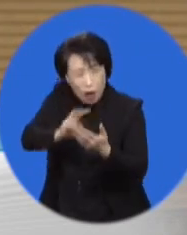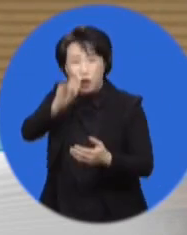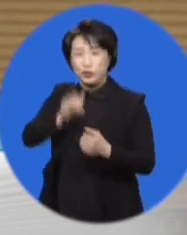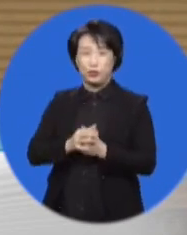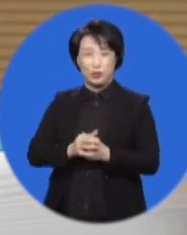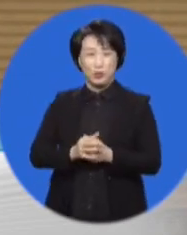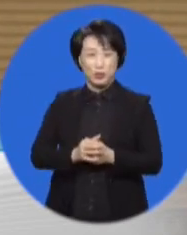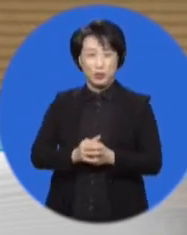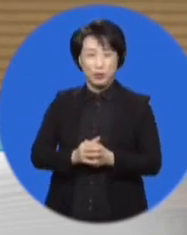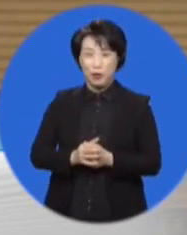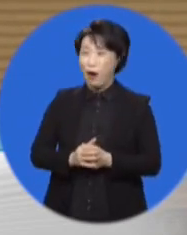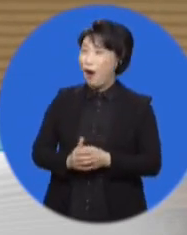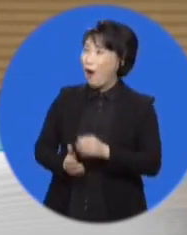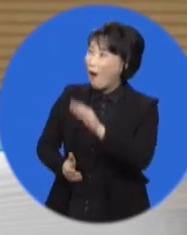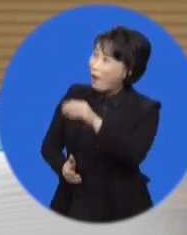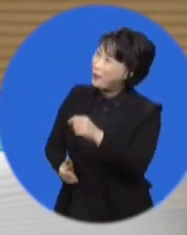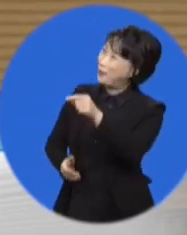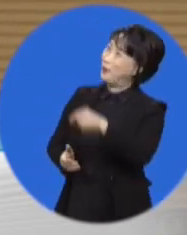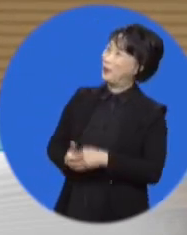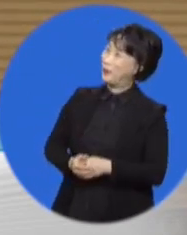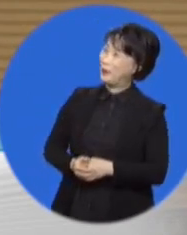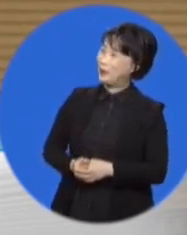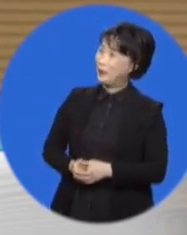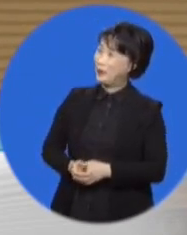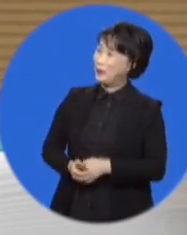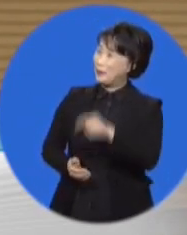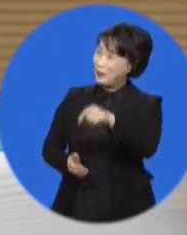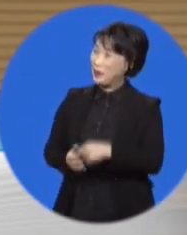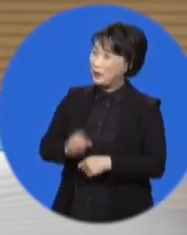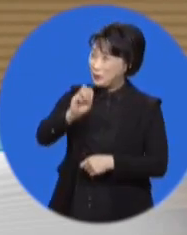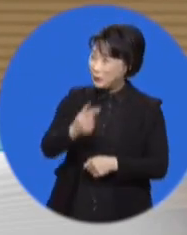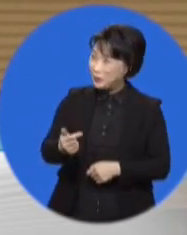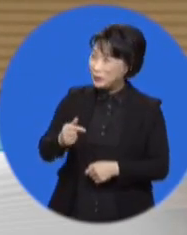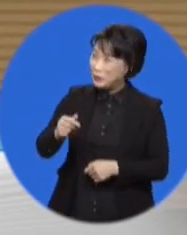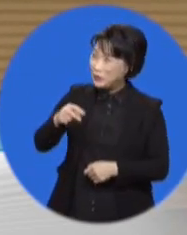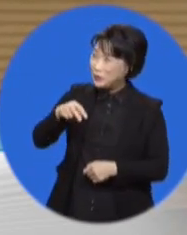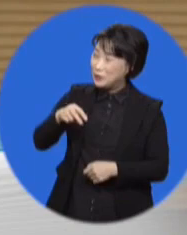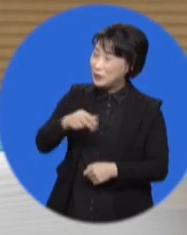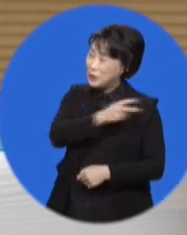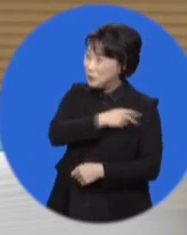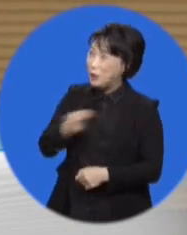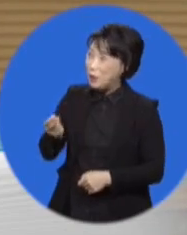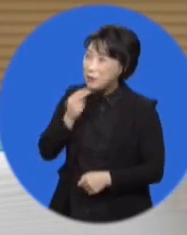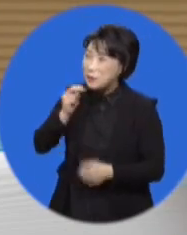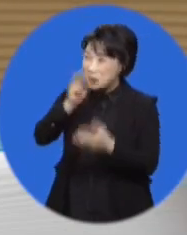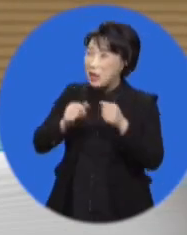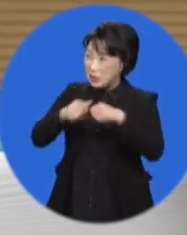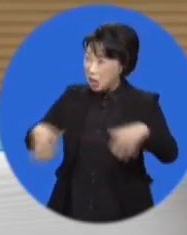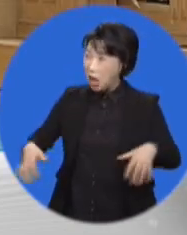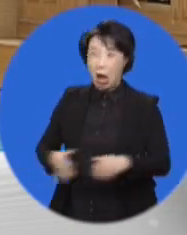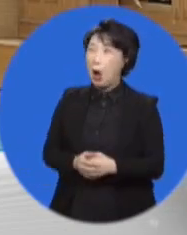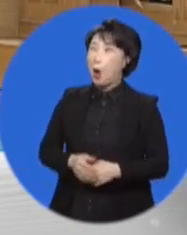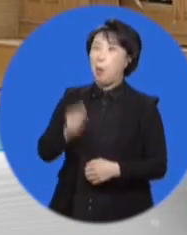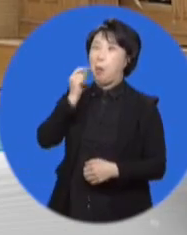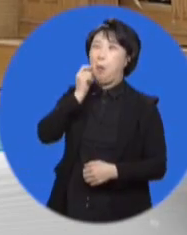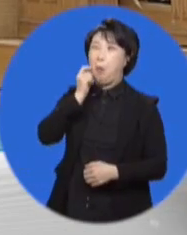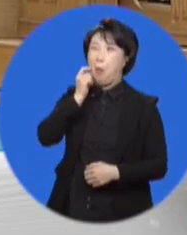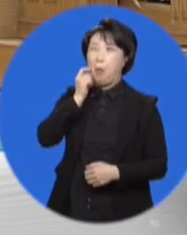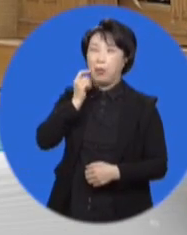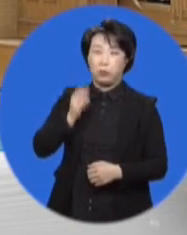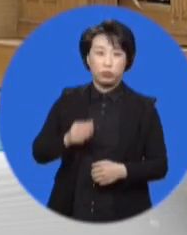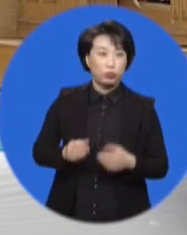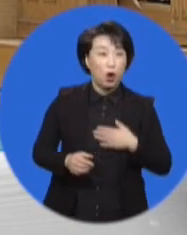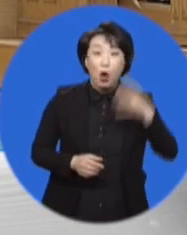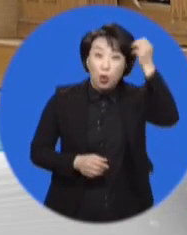뭐라고 웃어? 아니 알죠? 윤석준 집사 없으면 찬양대가 안 된다니까?